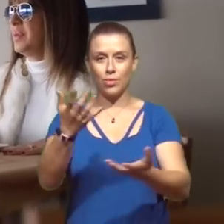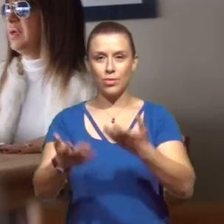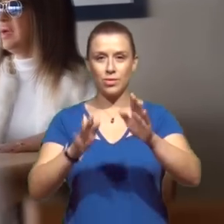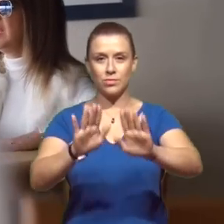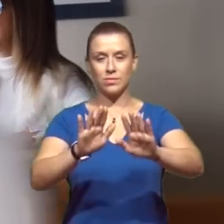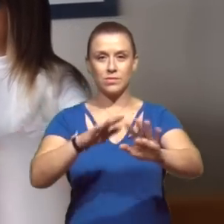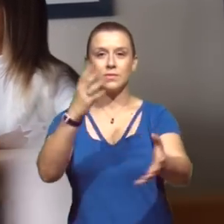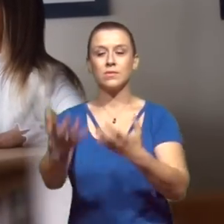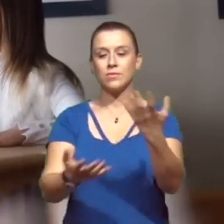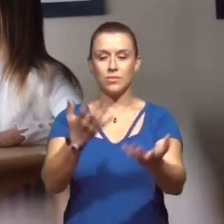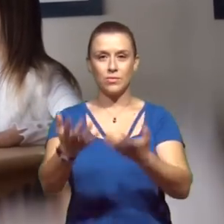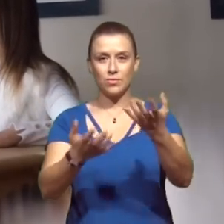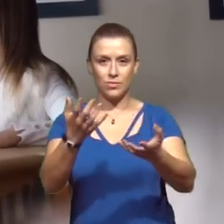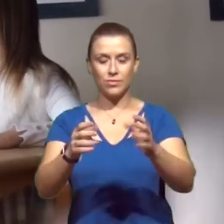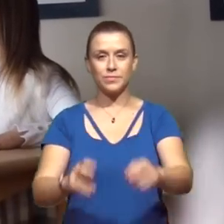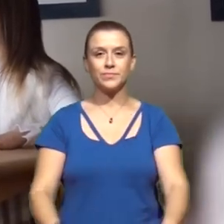να μένω.